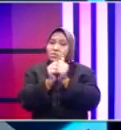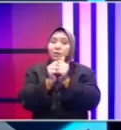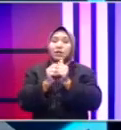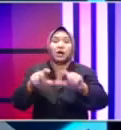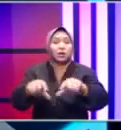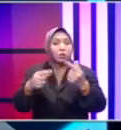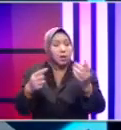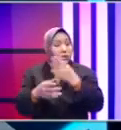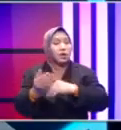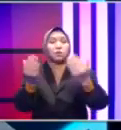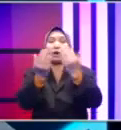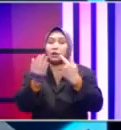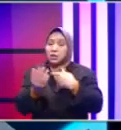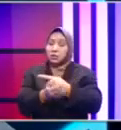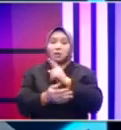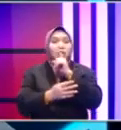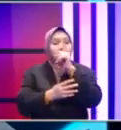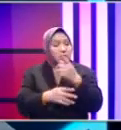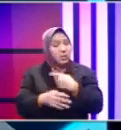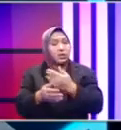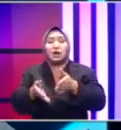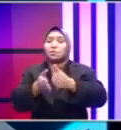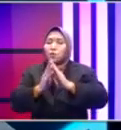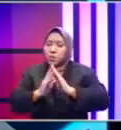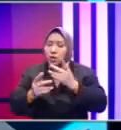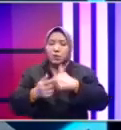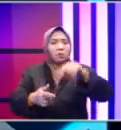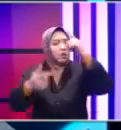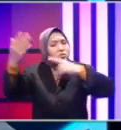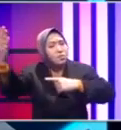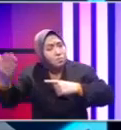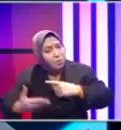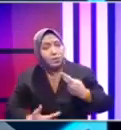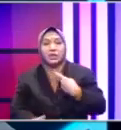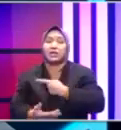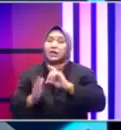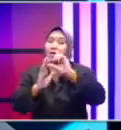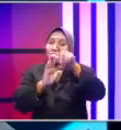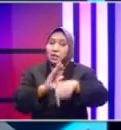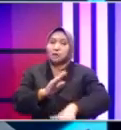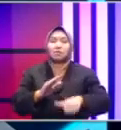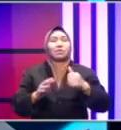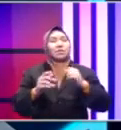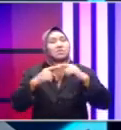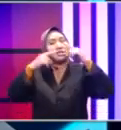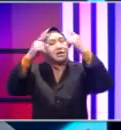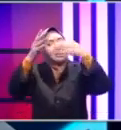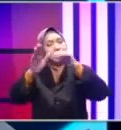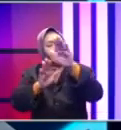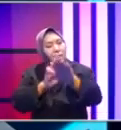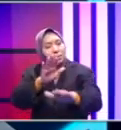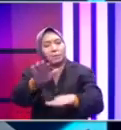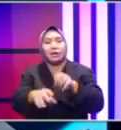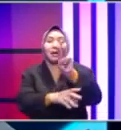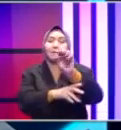Alquran dan doa kita pasti kita memohon agar Allah semata Allah jemput kita nanti berada atau menjejakkan kaki ke tanah suci